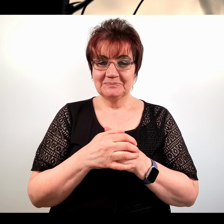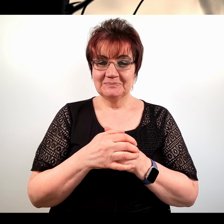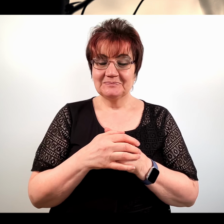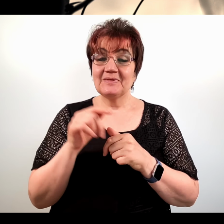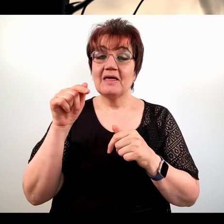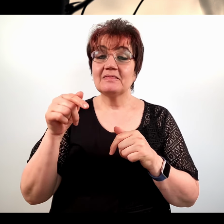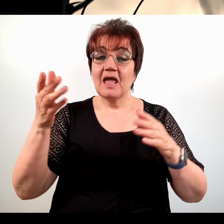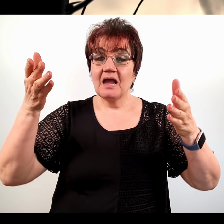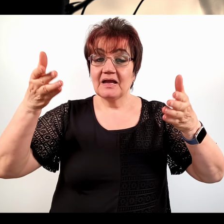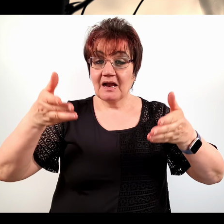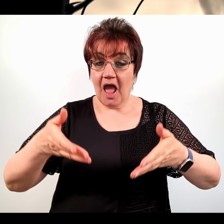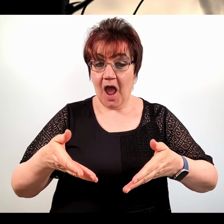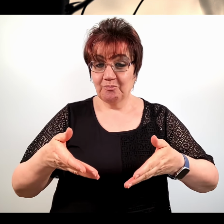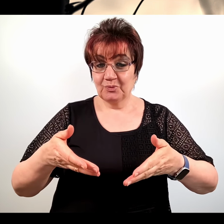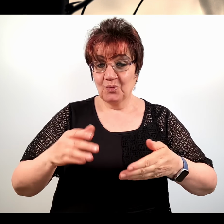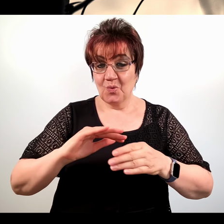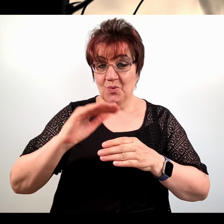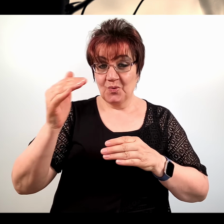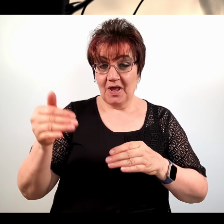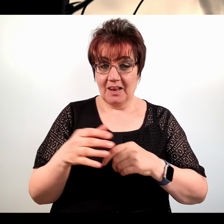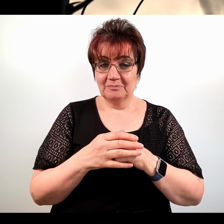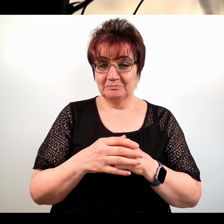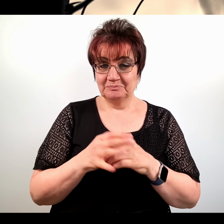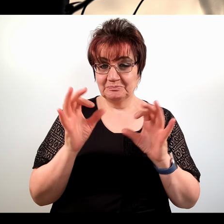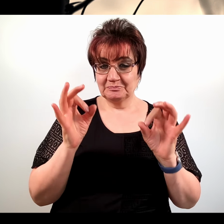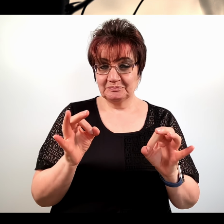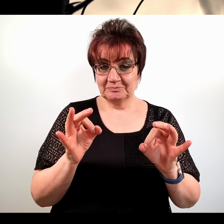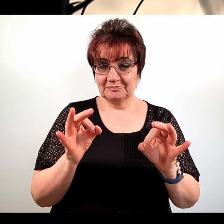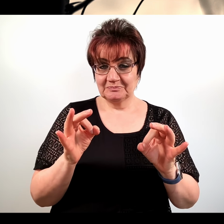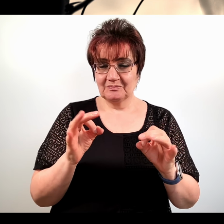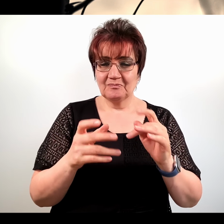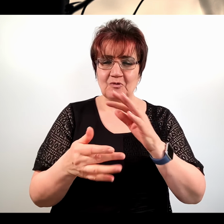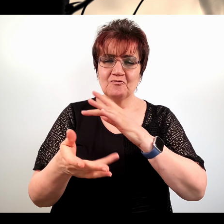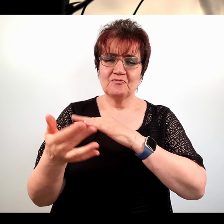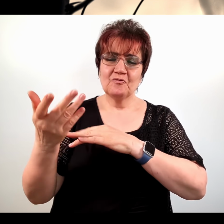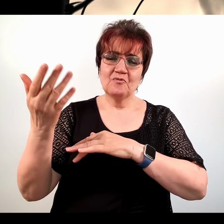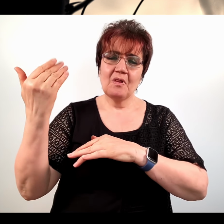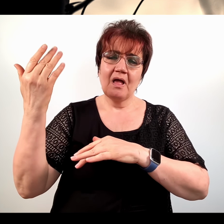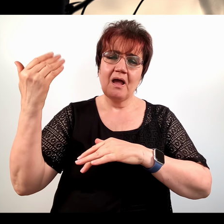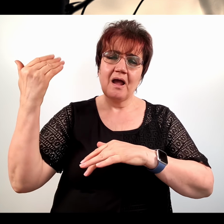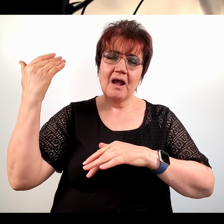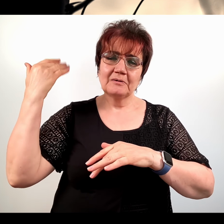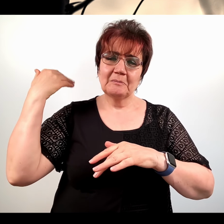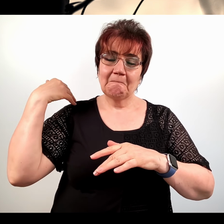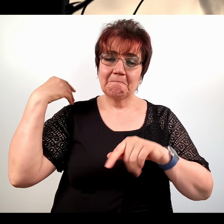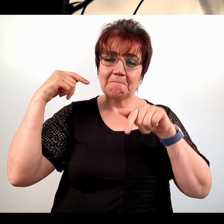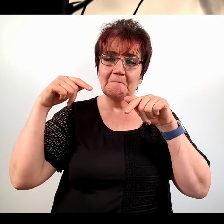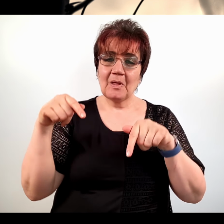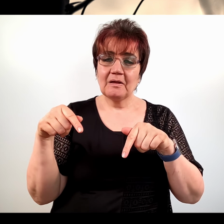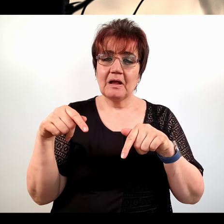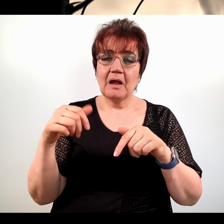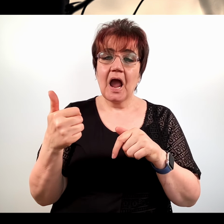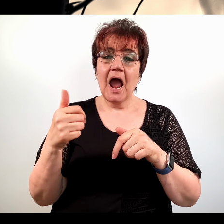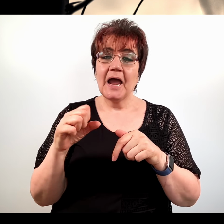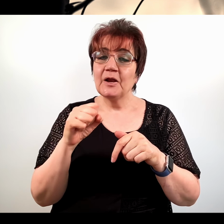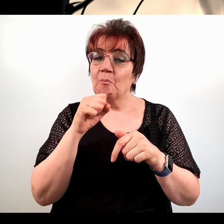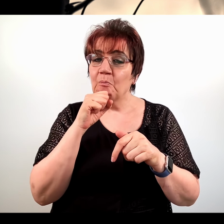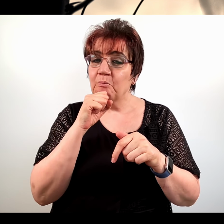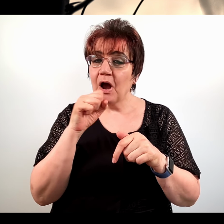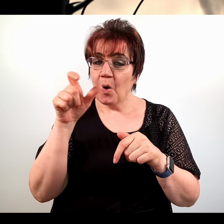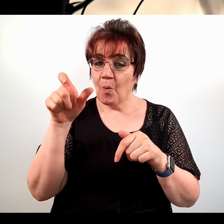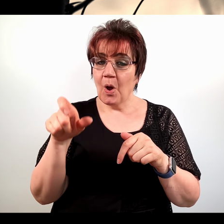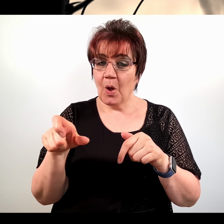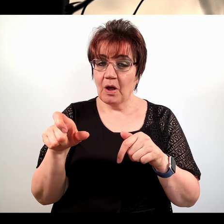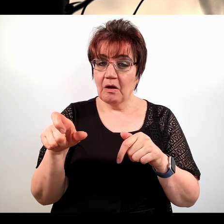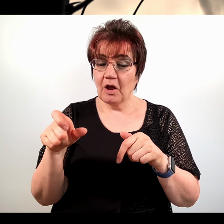Der Grabhügel Vor langer, langer Zeit lebte einmal ein Bauer, der